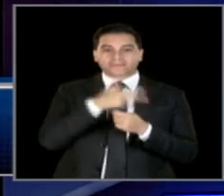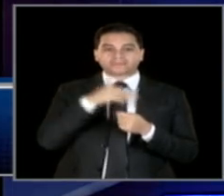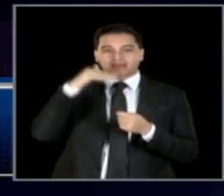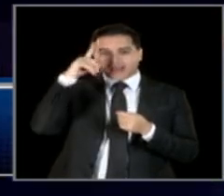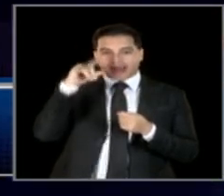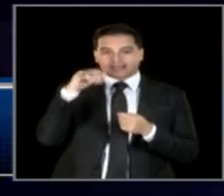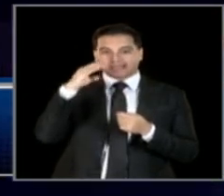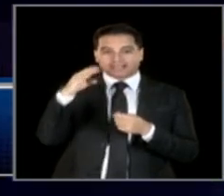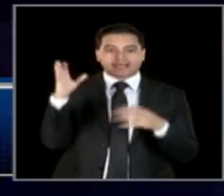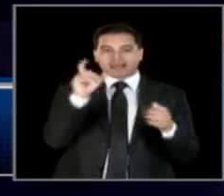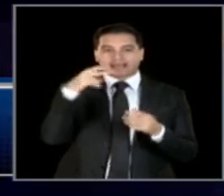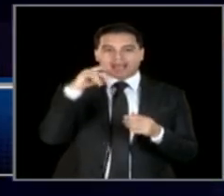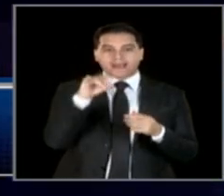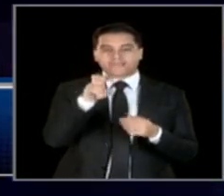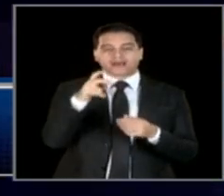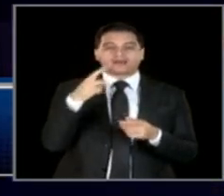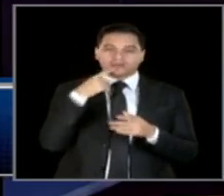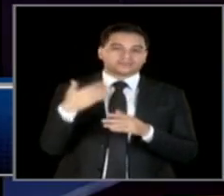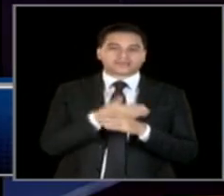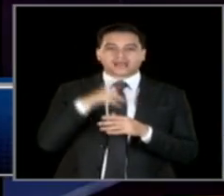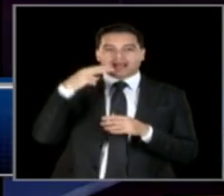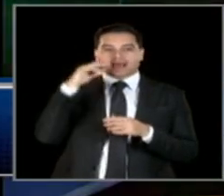عسيلي. العسيلي. إجابة صحيحة.